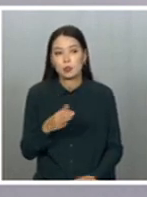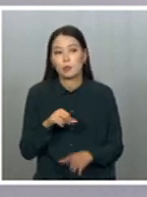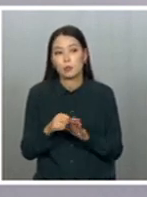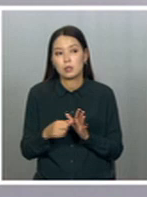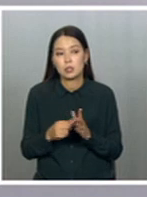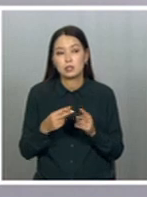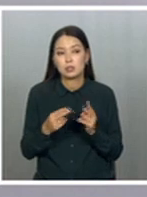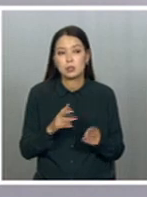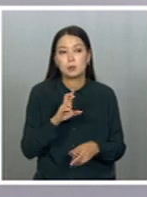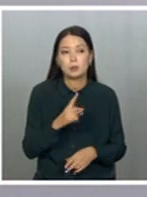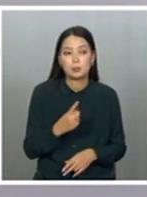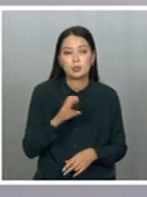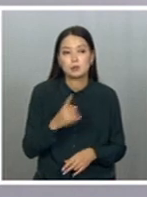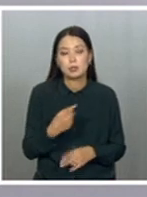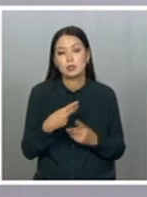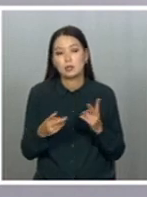С1 қабырғасы 6-ға